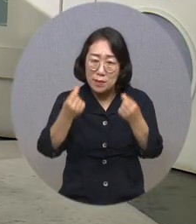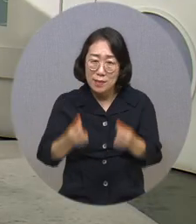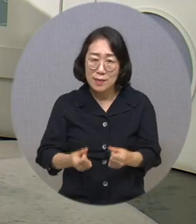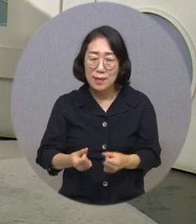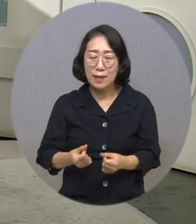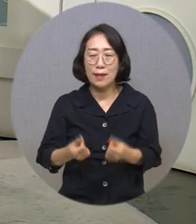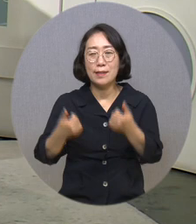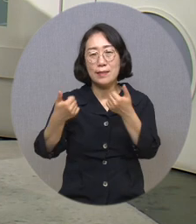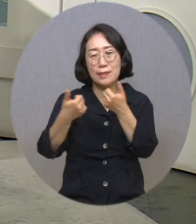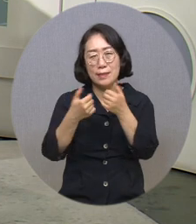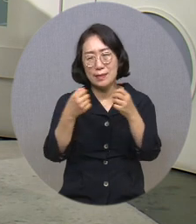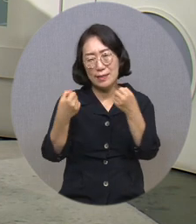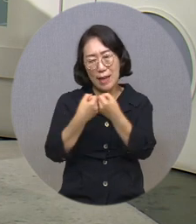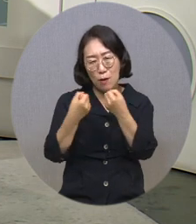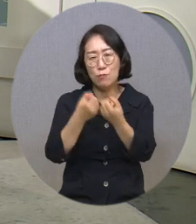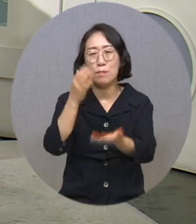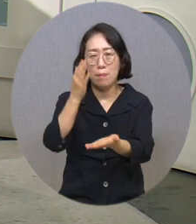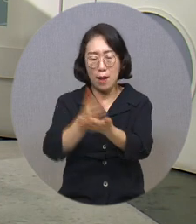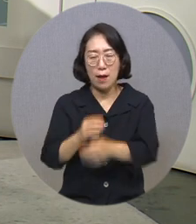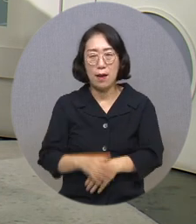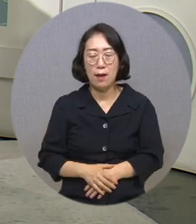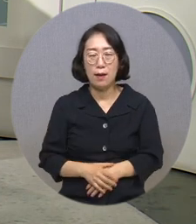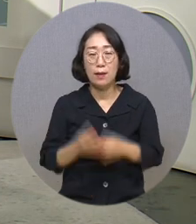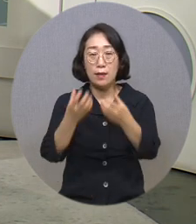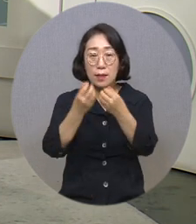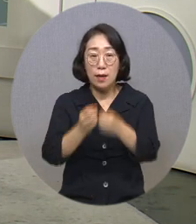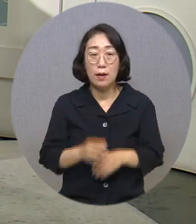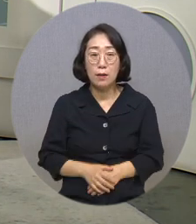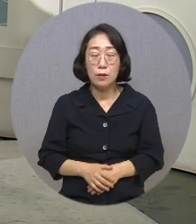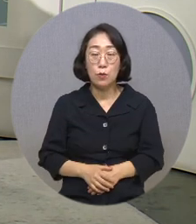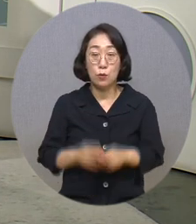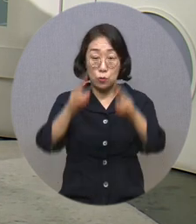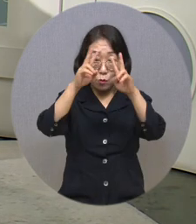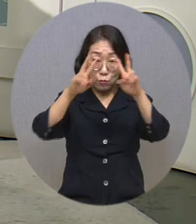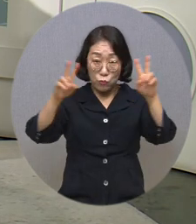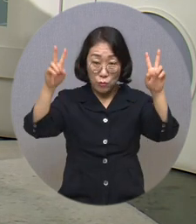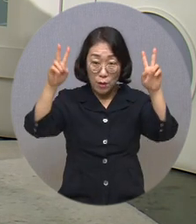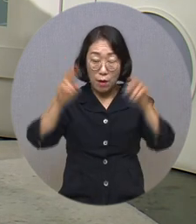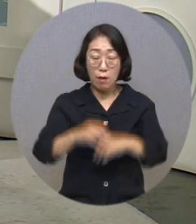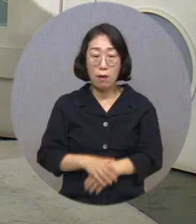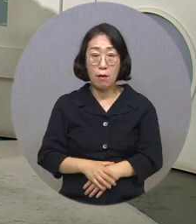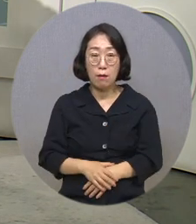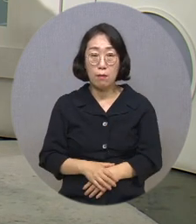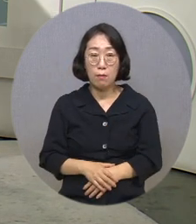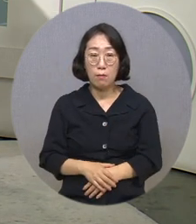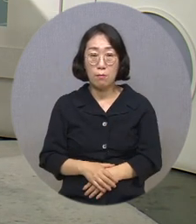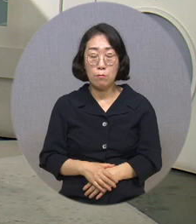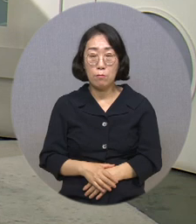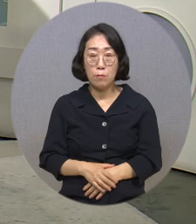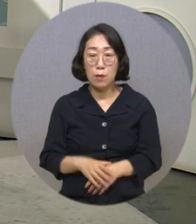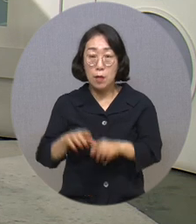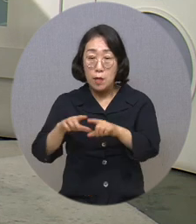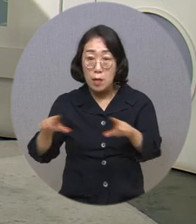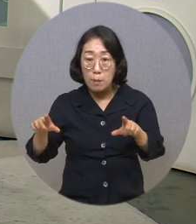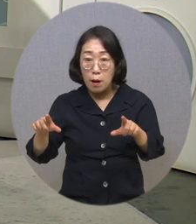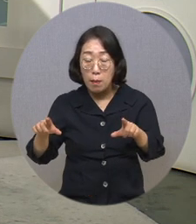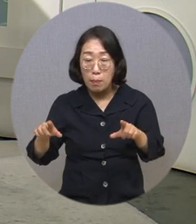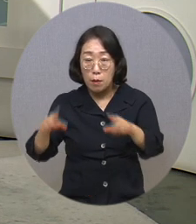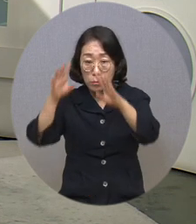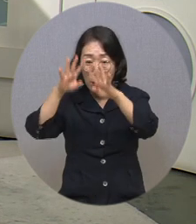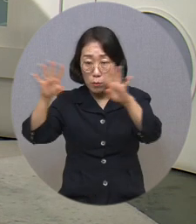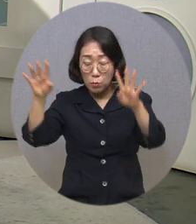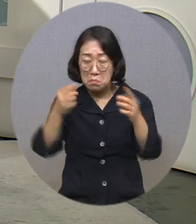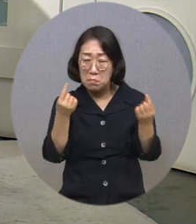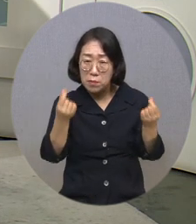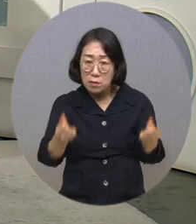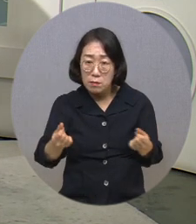왜냐하면 예를 들면 4년 이제 전문대학교가 이과가 잘 된다 그러면 그냥 일반 대학교에서 또 그런 과를 만들어 버리고